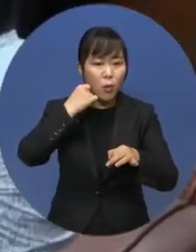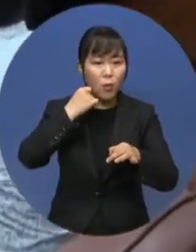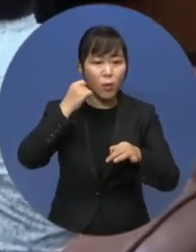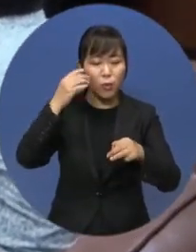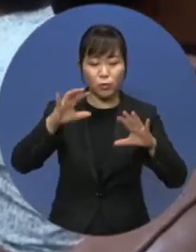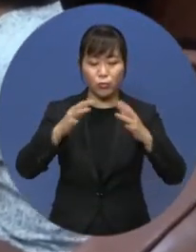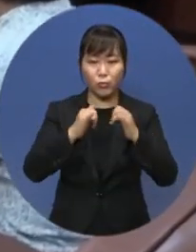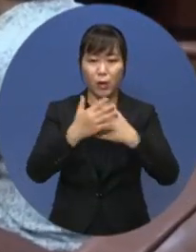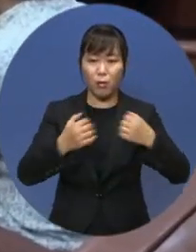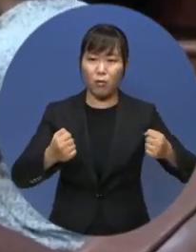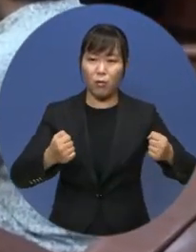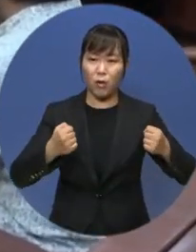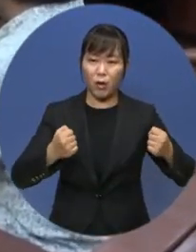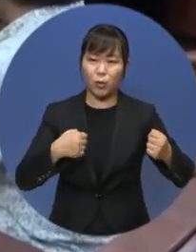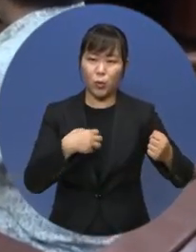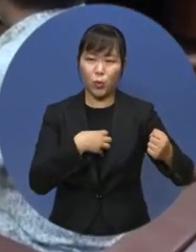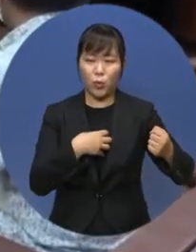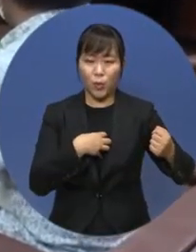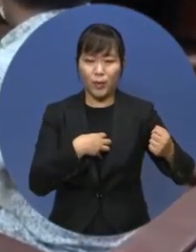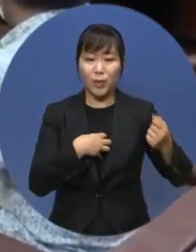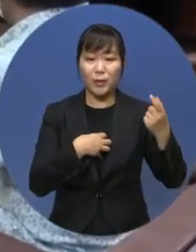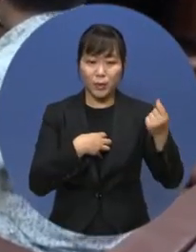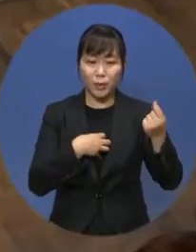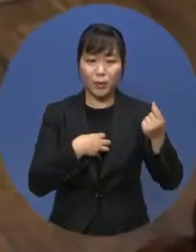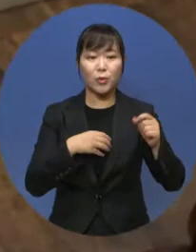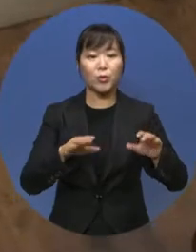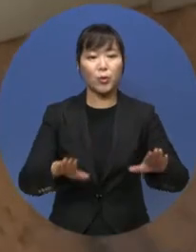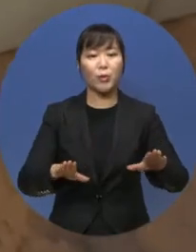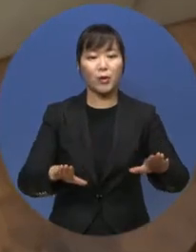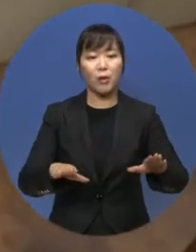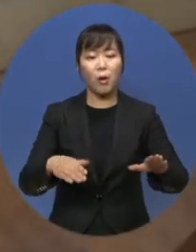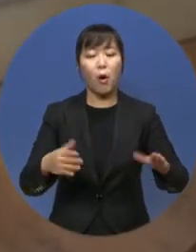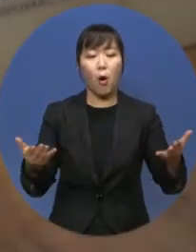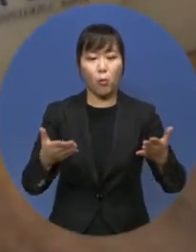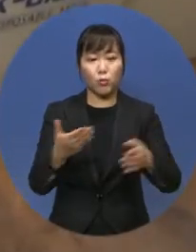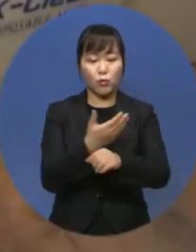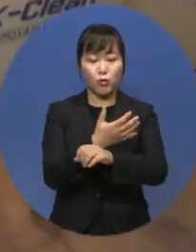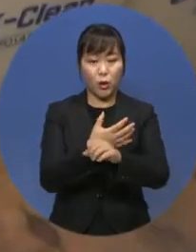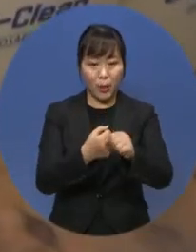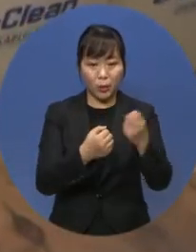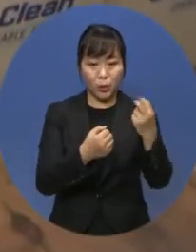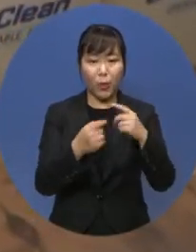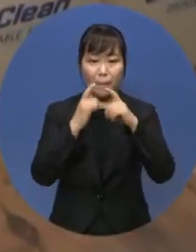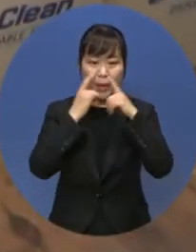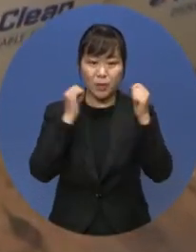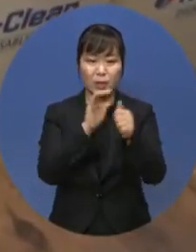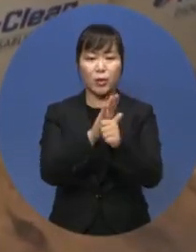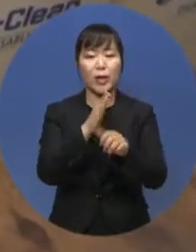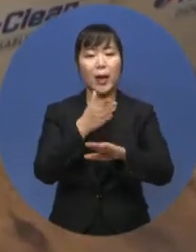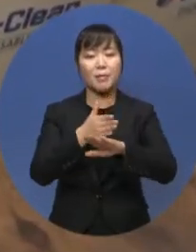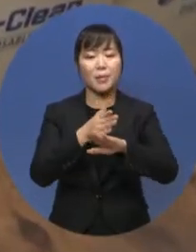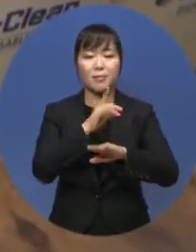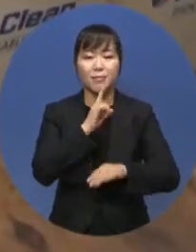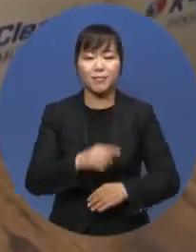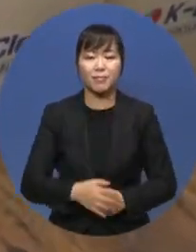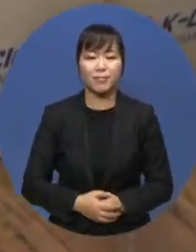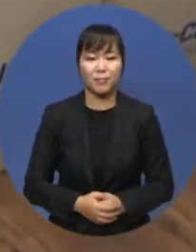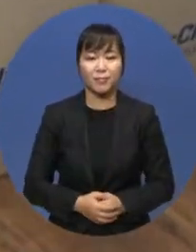국민 건강까지 위협받고 있는데 이번에 업무 협약과 마스크를 지원해 감사하다고